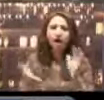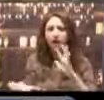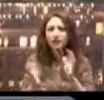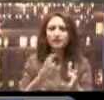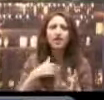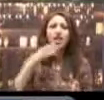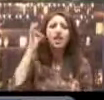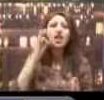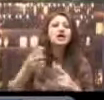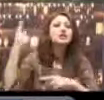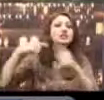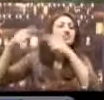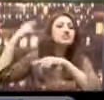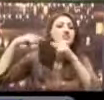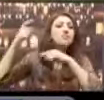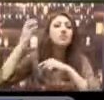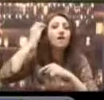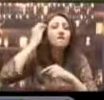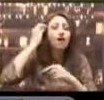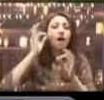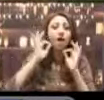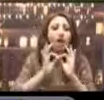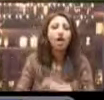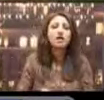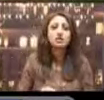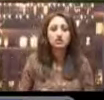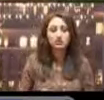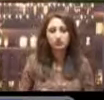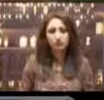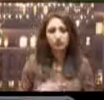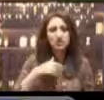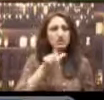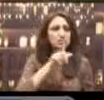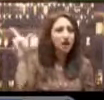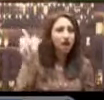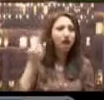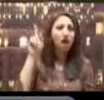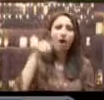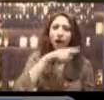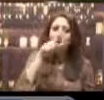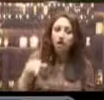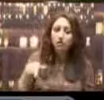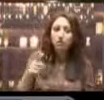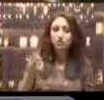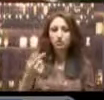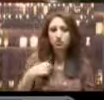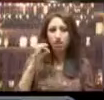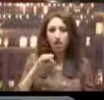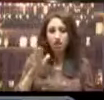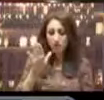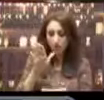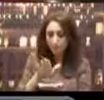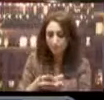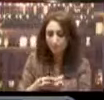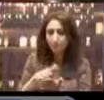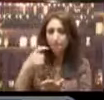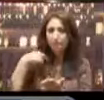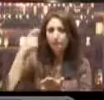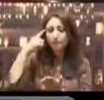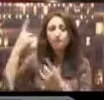لازم الاقي مرجع، اعرف قد ايه انا انا انا انا صح ولا غلط، انا قريب قد ايه من مرجع. مش ممكن امشي على المرجع بالظبط، بس اعرف قد